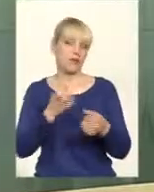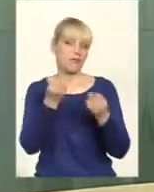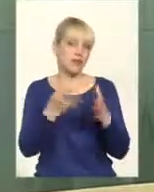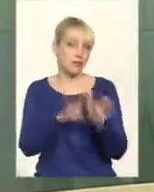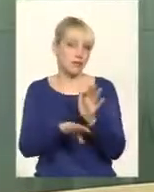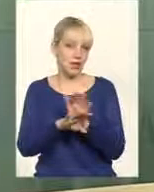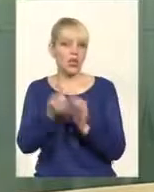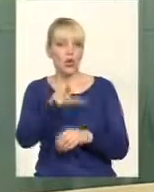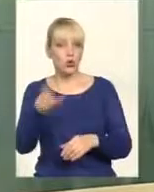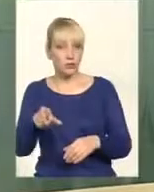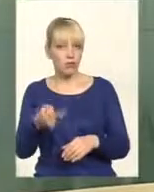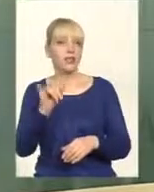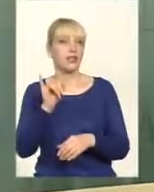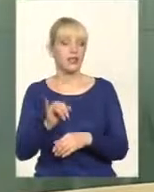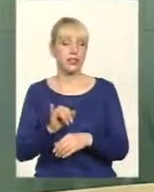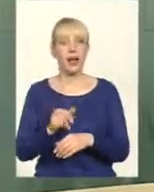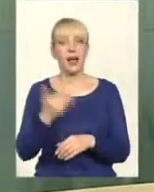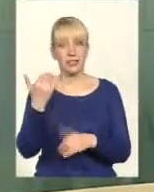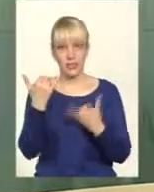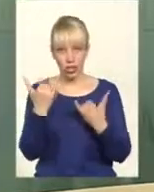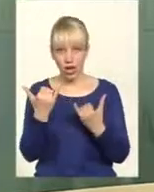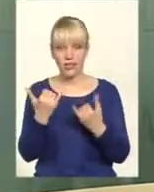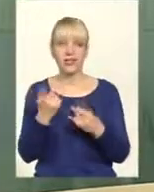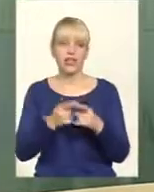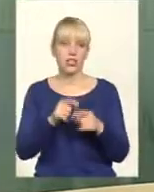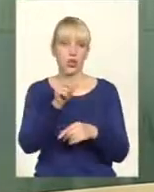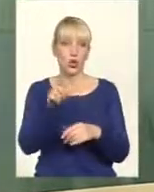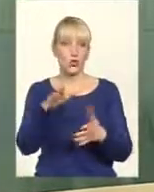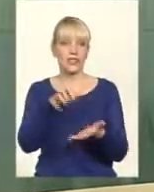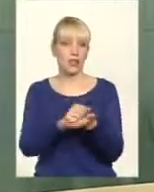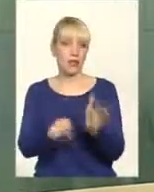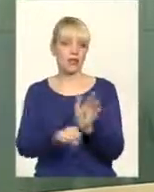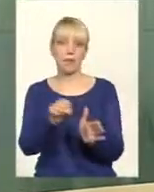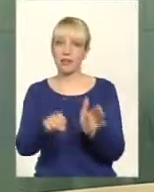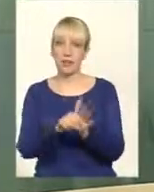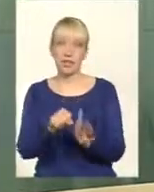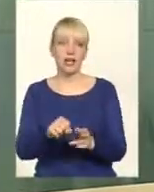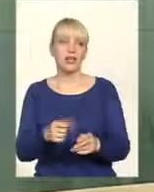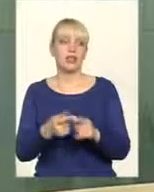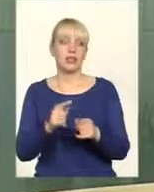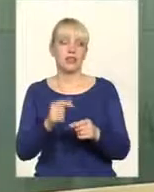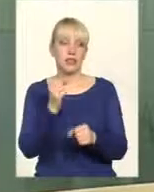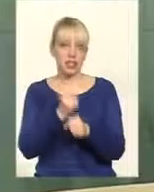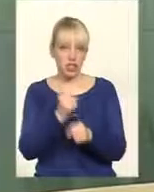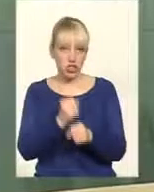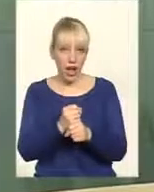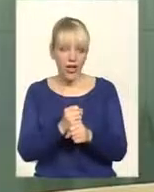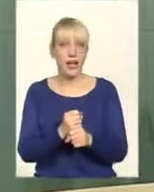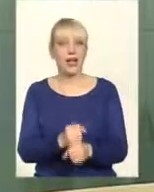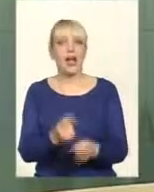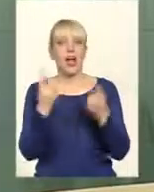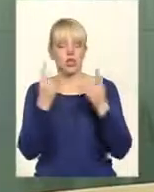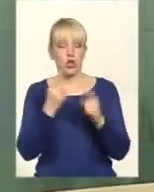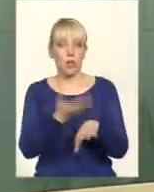так далее. И они сейчас, по сути, занимаются бандитизмом, совершая особо тяжкие преступления.